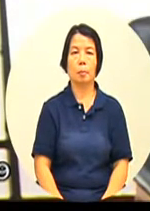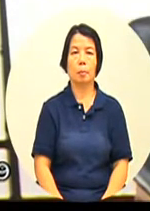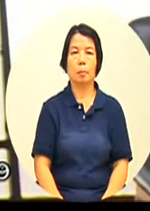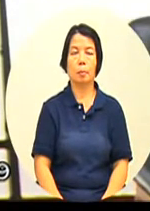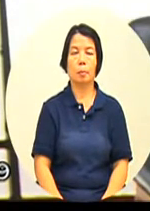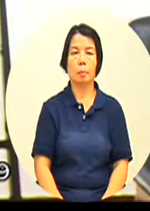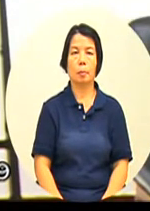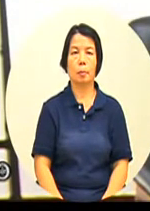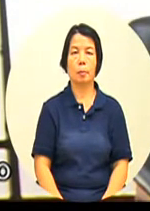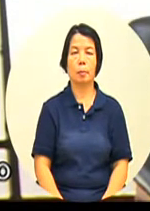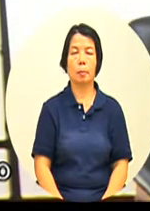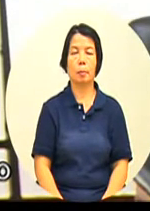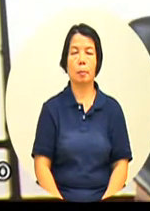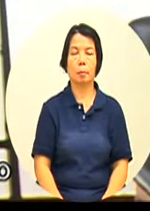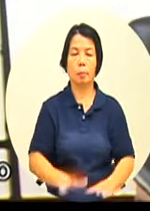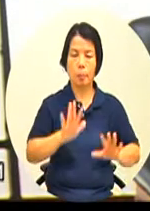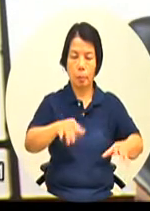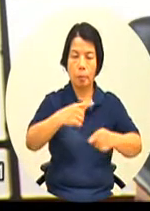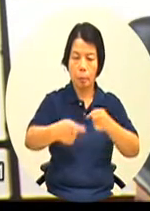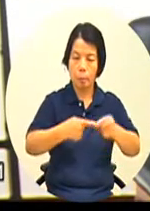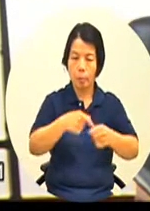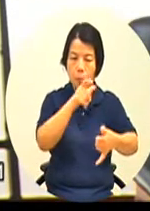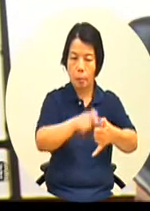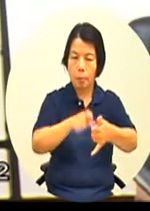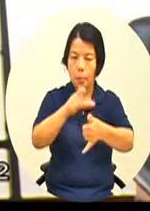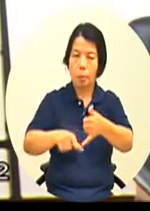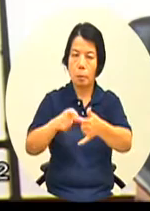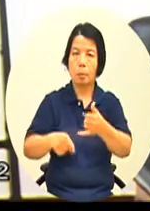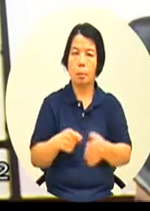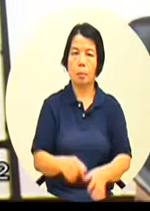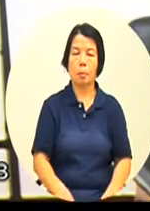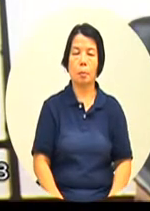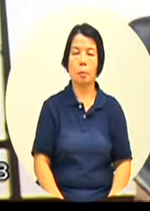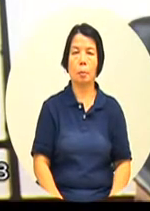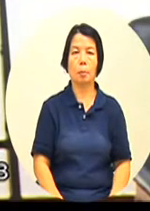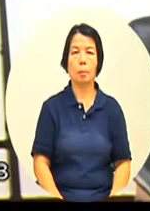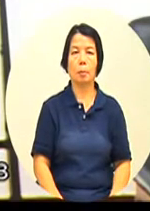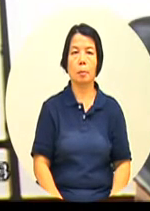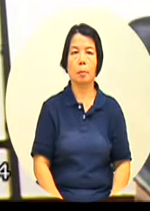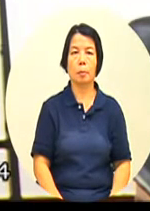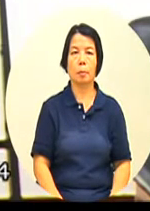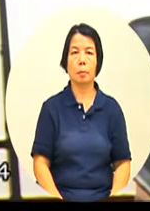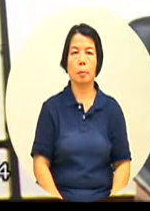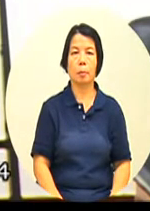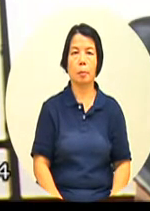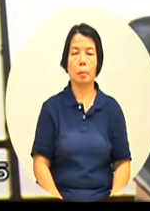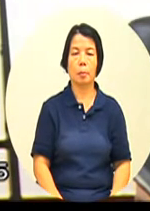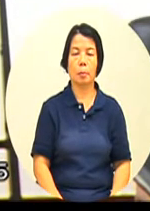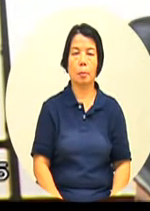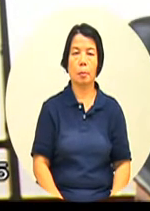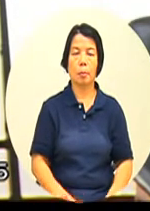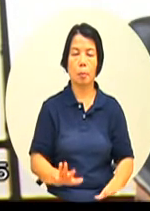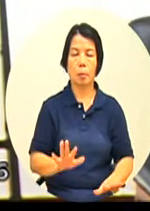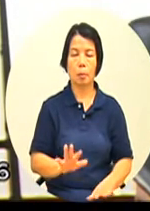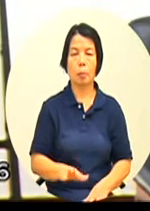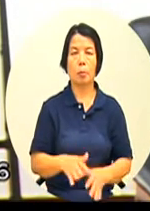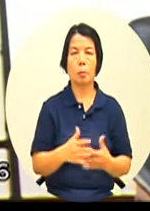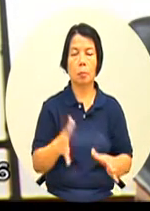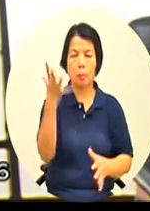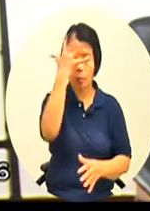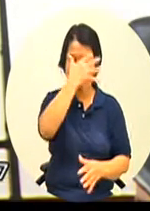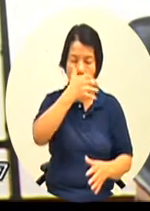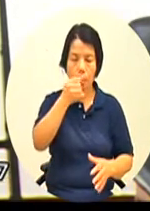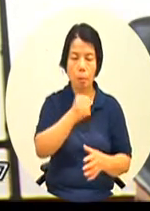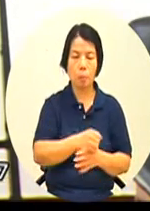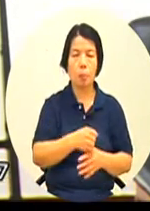们今年这几个案子其实也不止宾县计划，好像也有那个长辈的啦，什么什么什么妇女的计